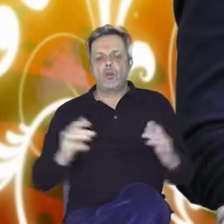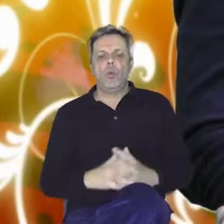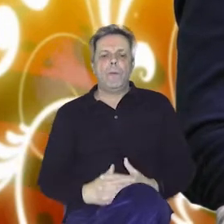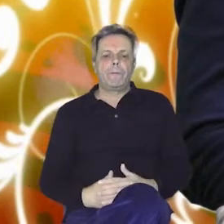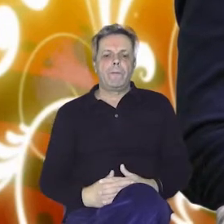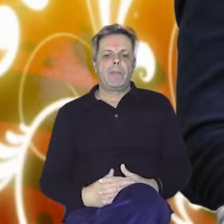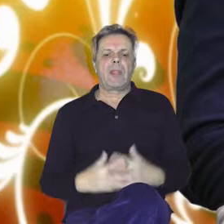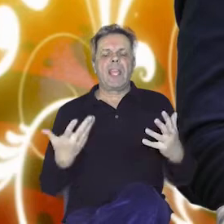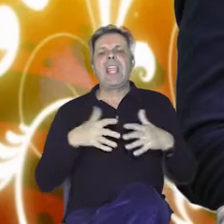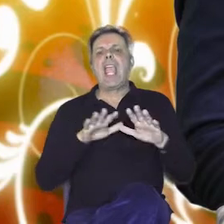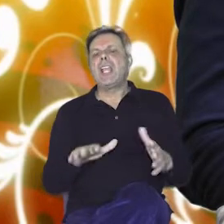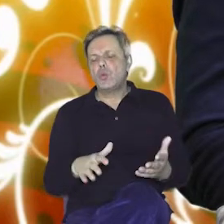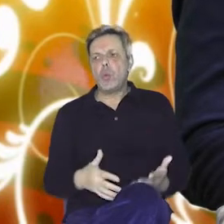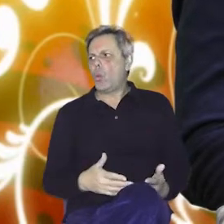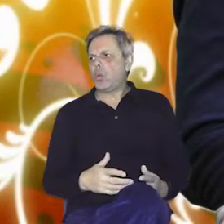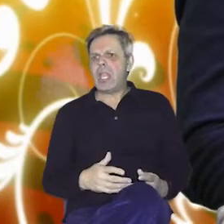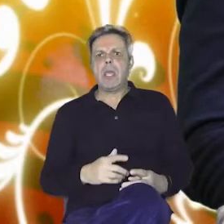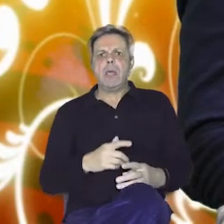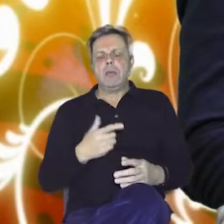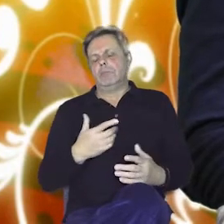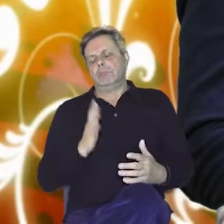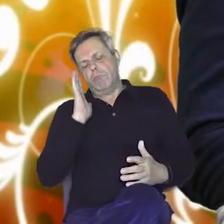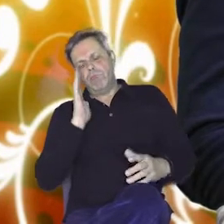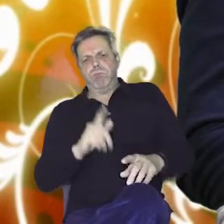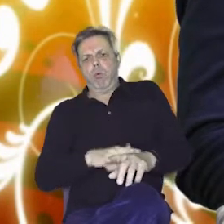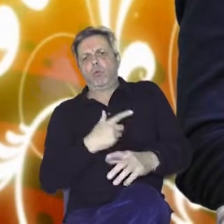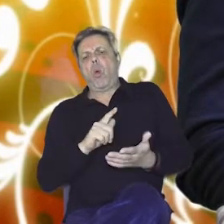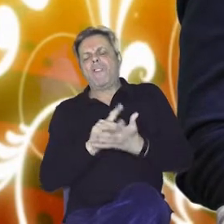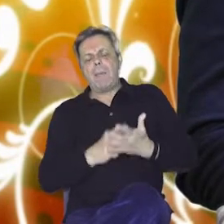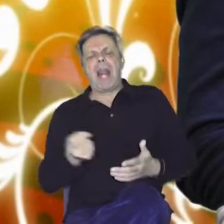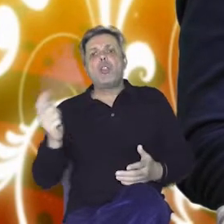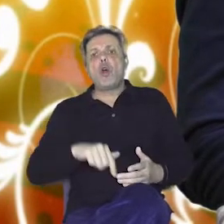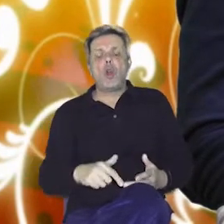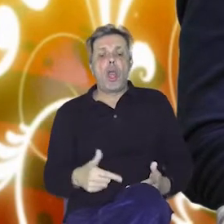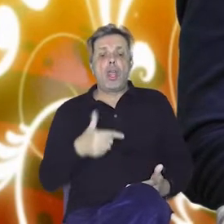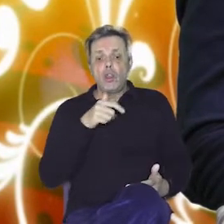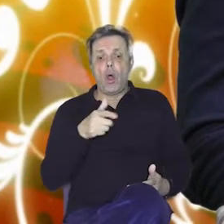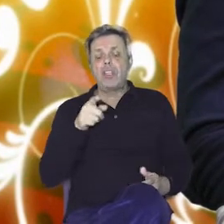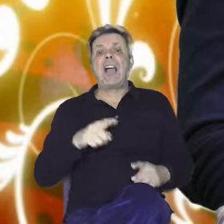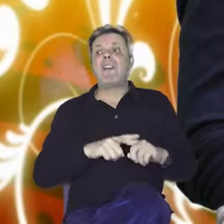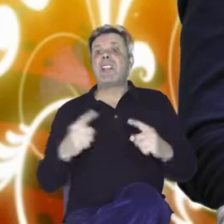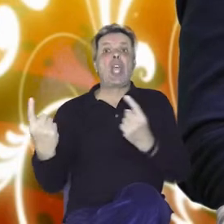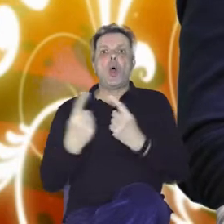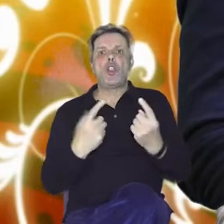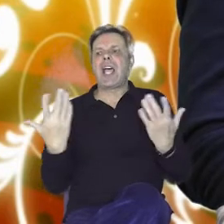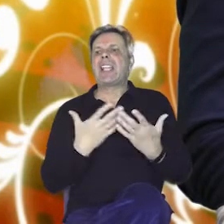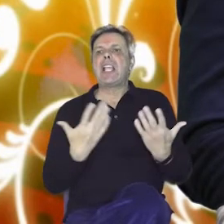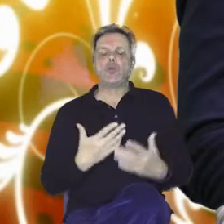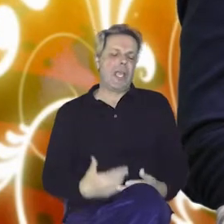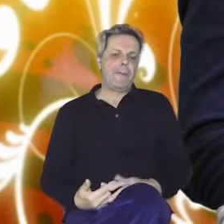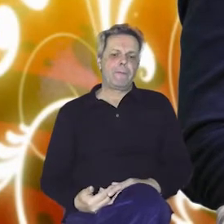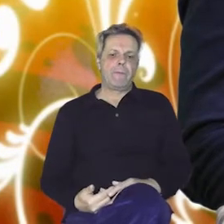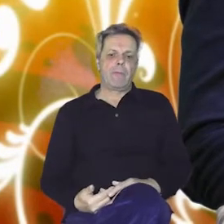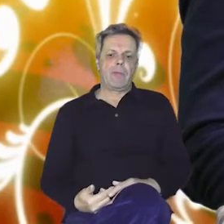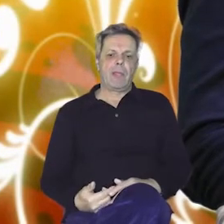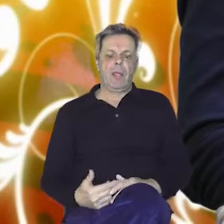gdje ljudi borave duže vrijeme. Jednostavno došlo je do takve vrste odnosa gdje su se za